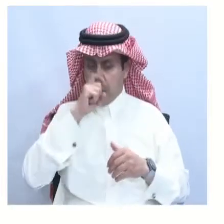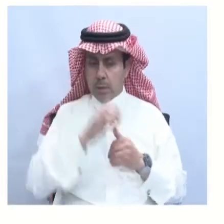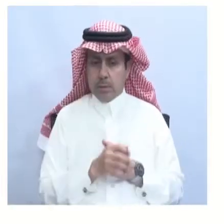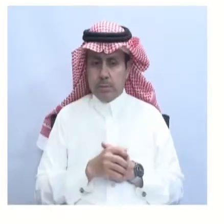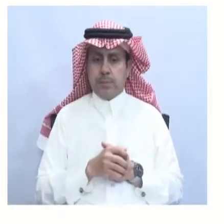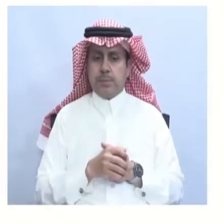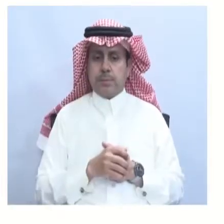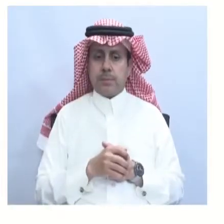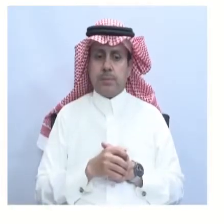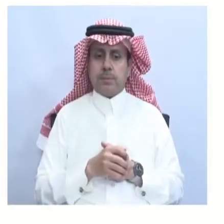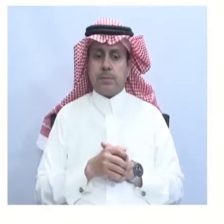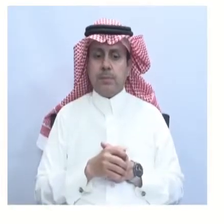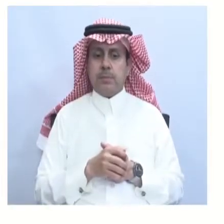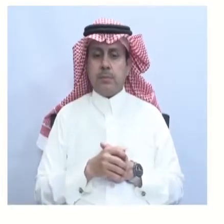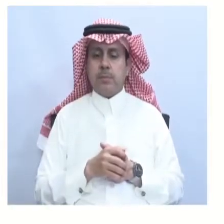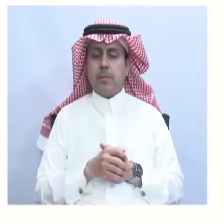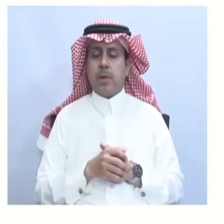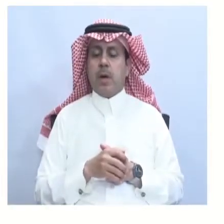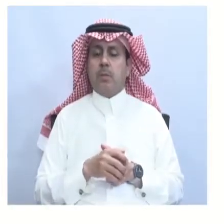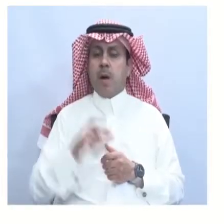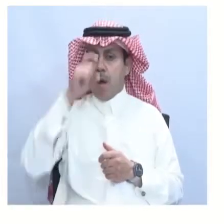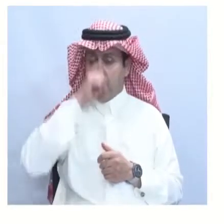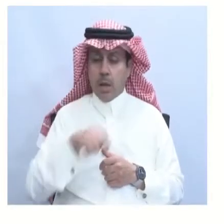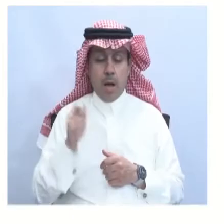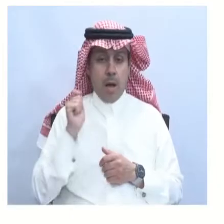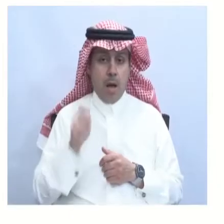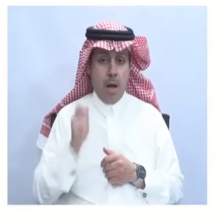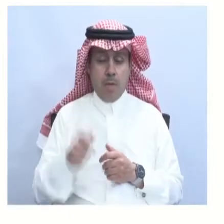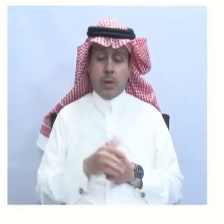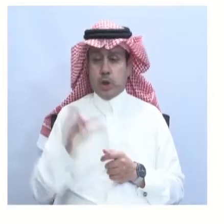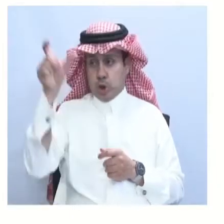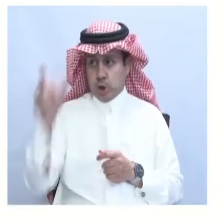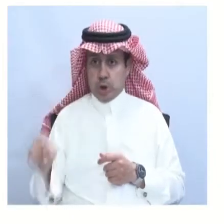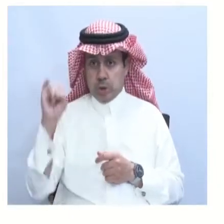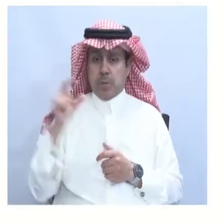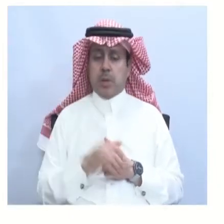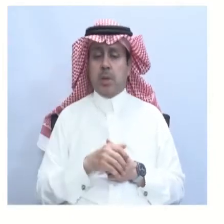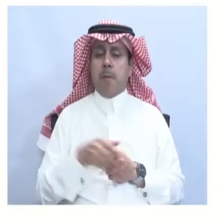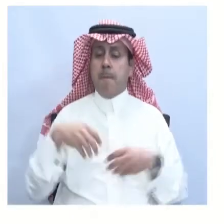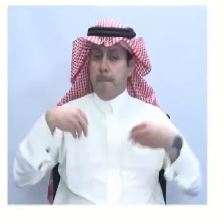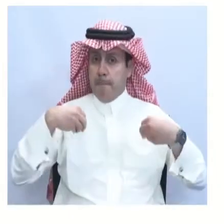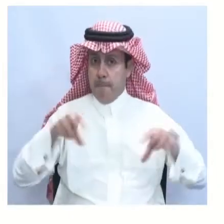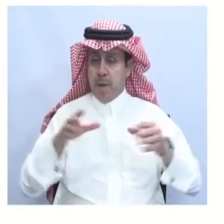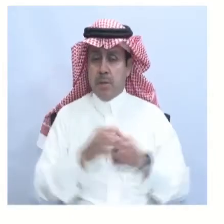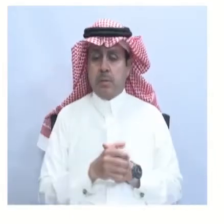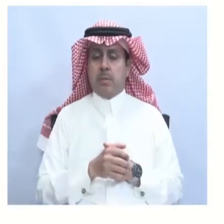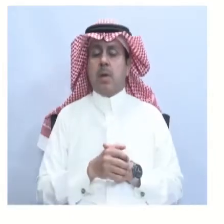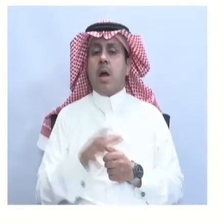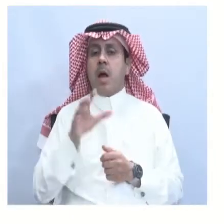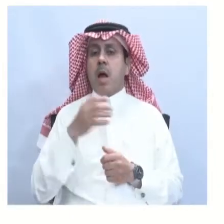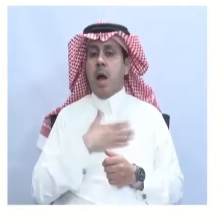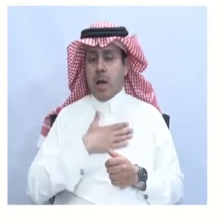الاكراه بحق كما لو اكره القاضي الشخص المدين على بيع على بيع بعض